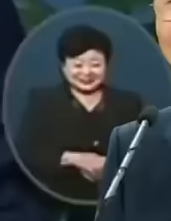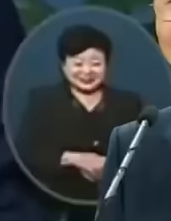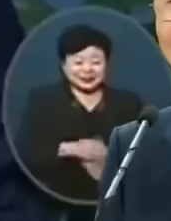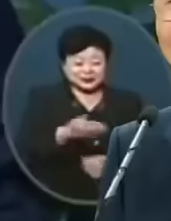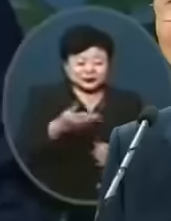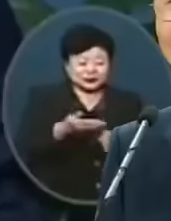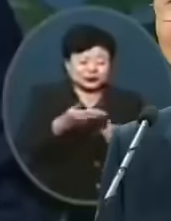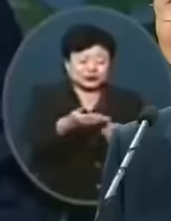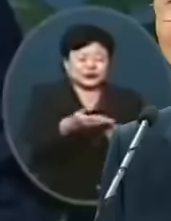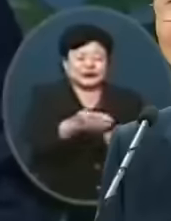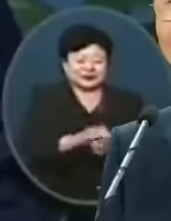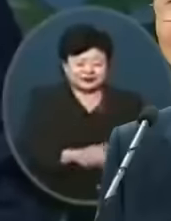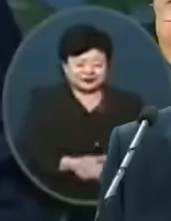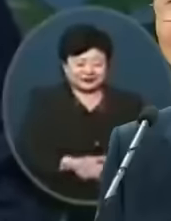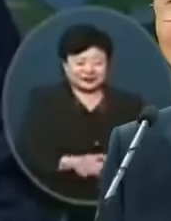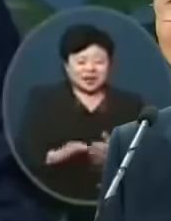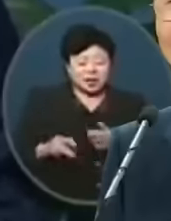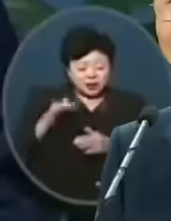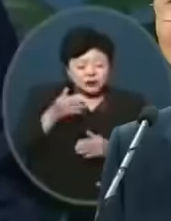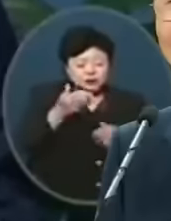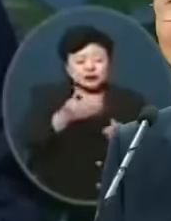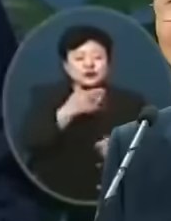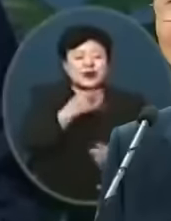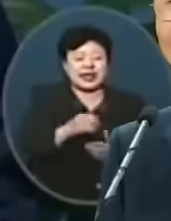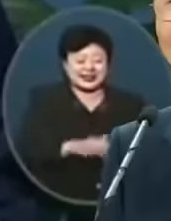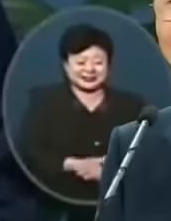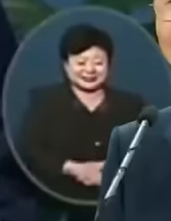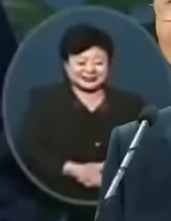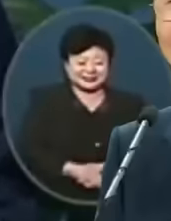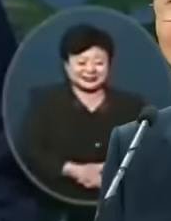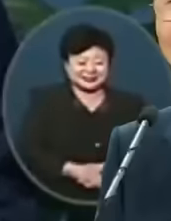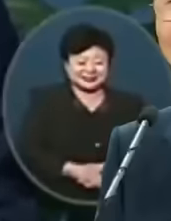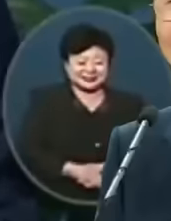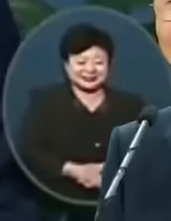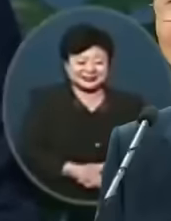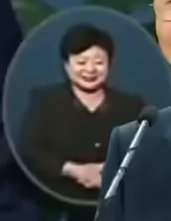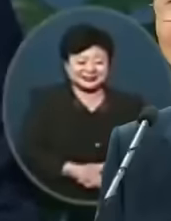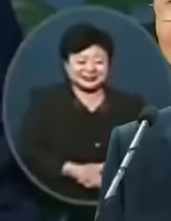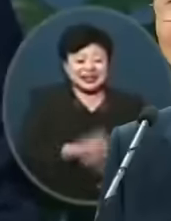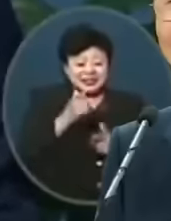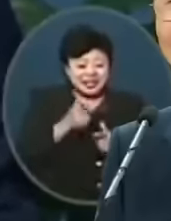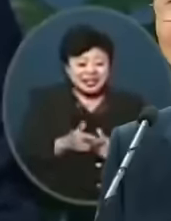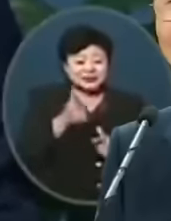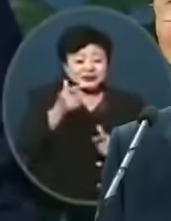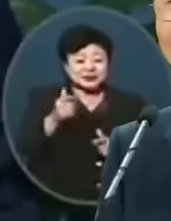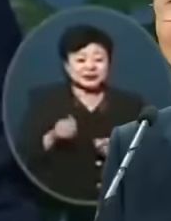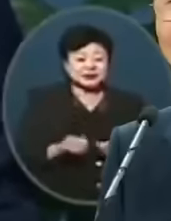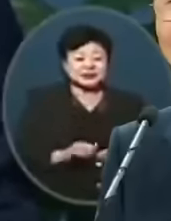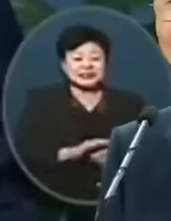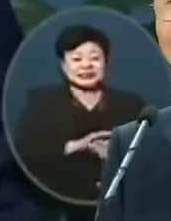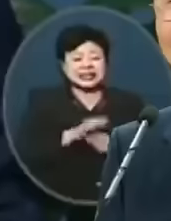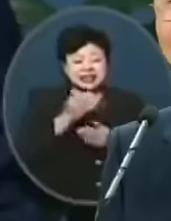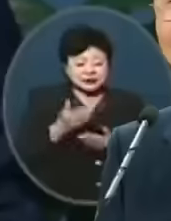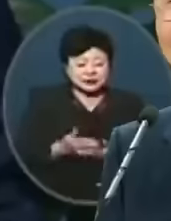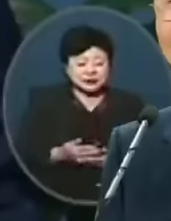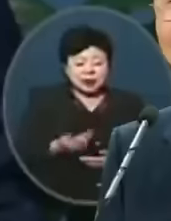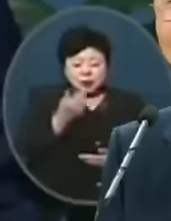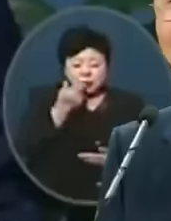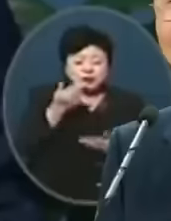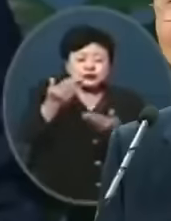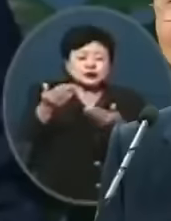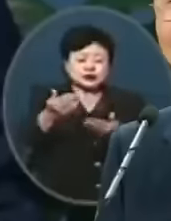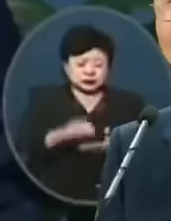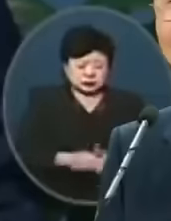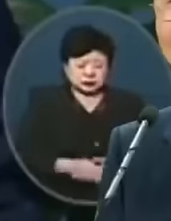주고 또 주고 넘치도록 주기를 원하시는 것입니다. 예수님이 우리를 사랑하사 자기의 목숨을 주신